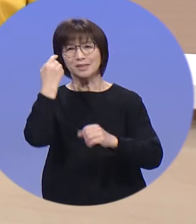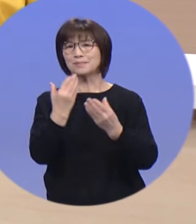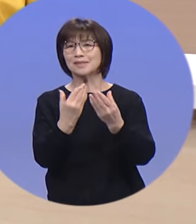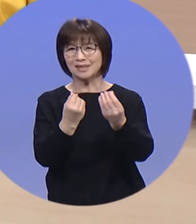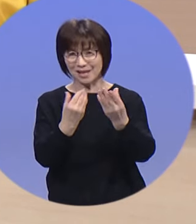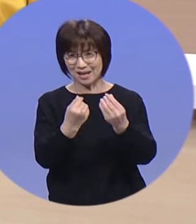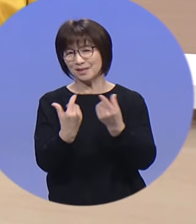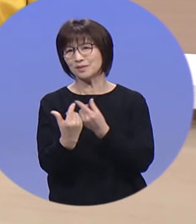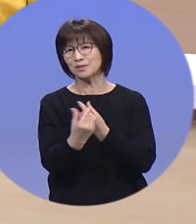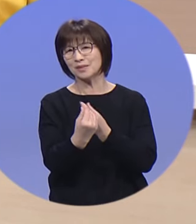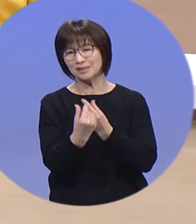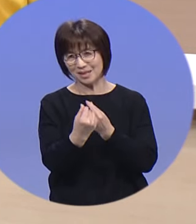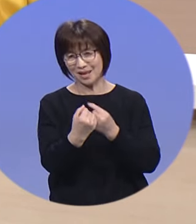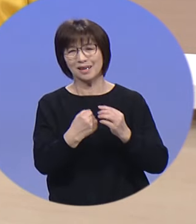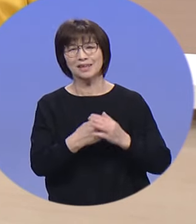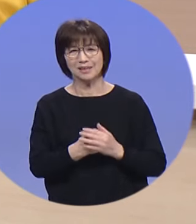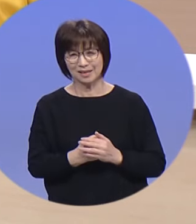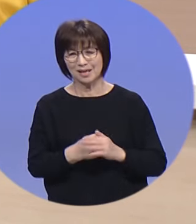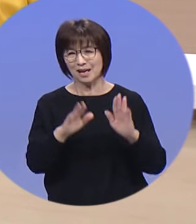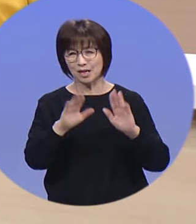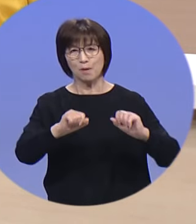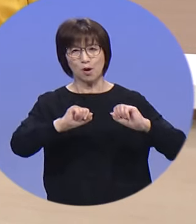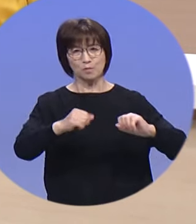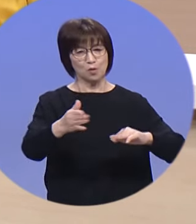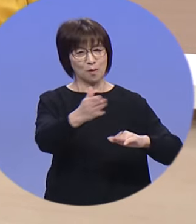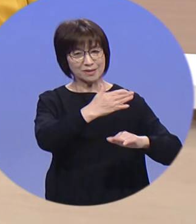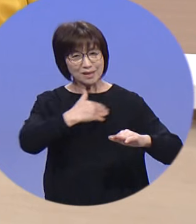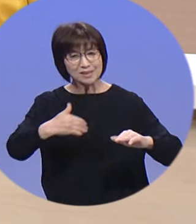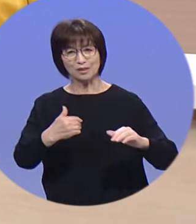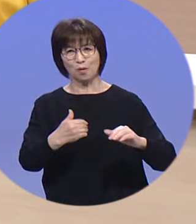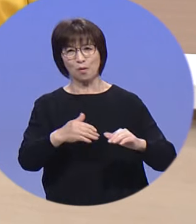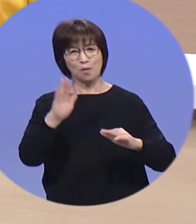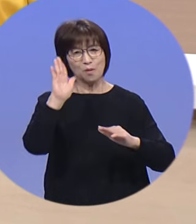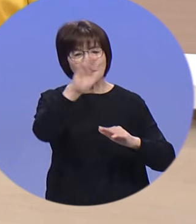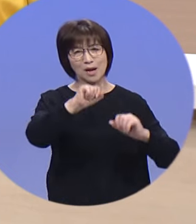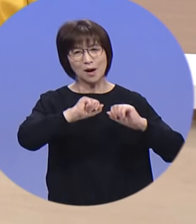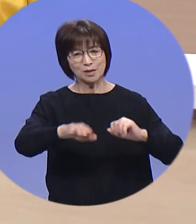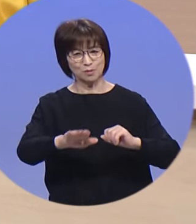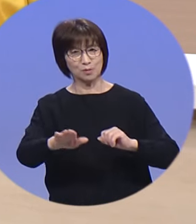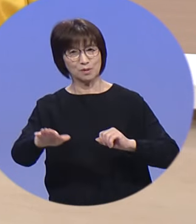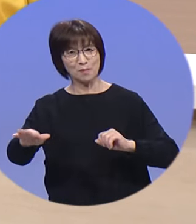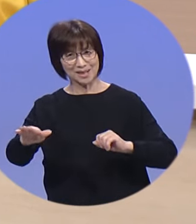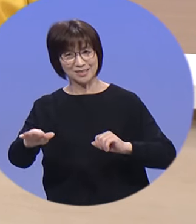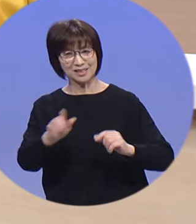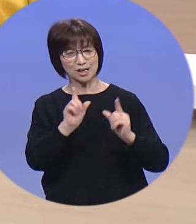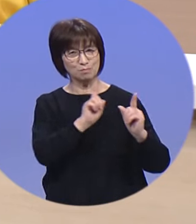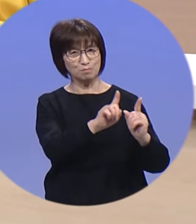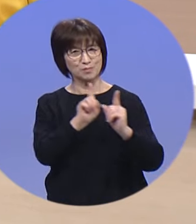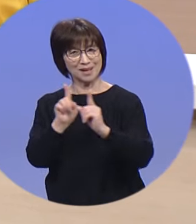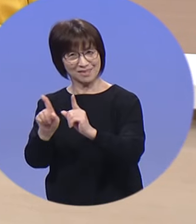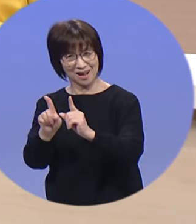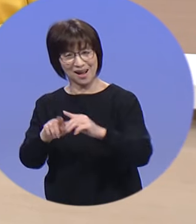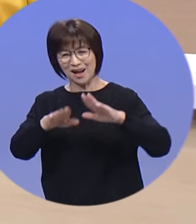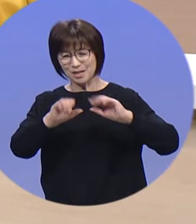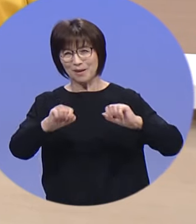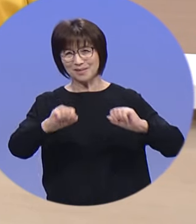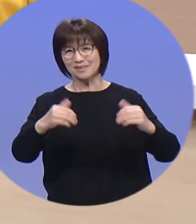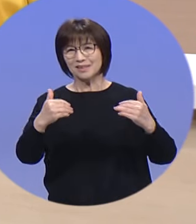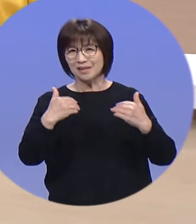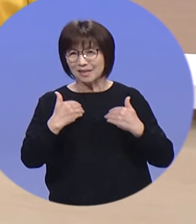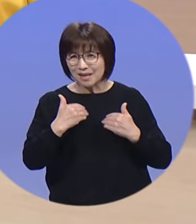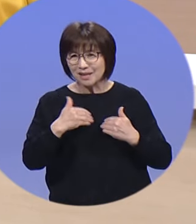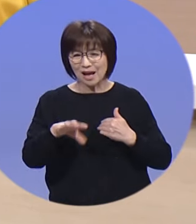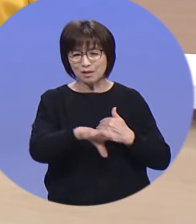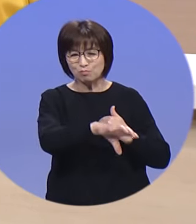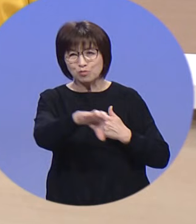。 そうですね、今を生きる私たちとこれからを生きる子どもたちに向けた今やらなければならない